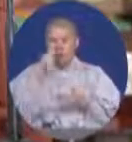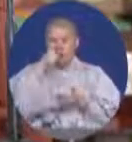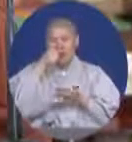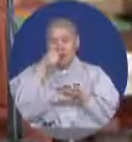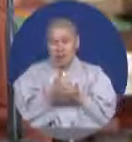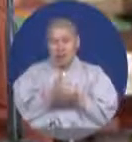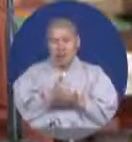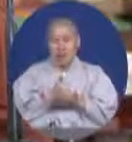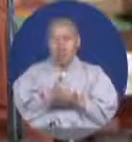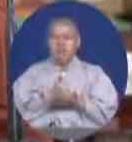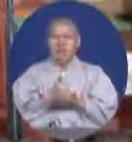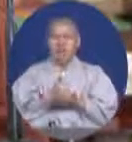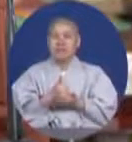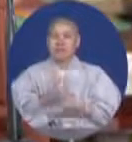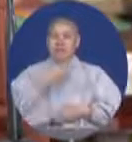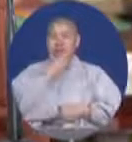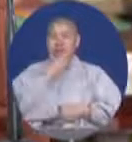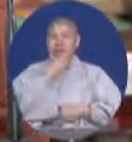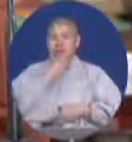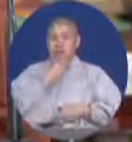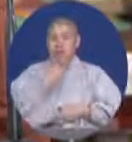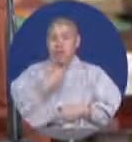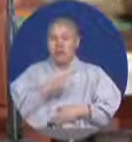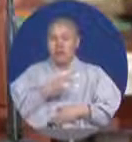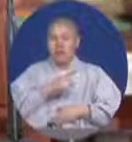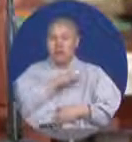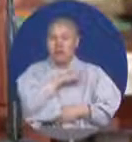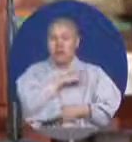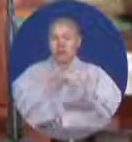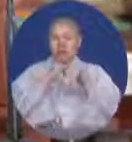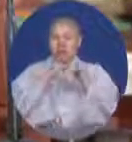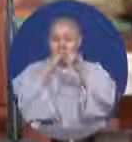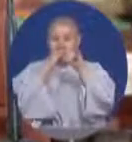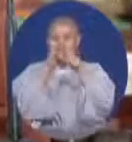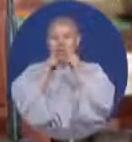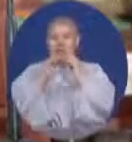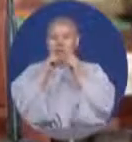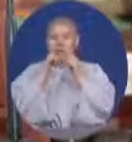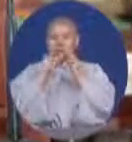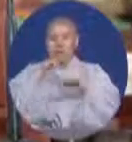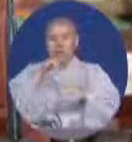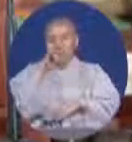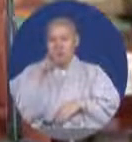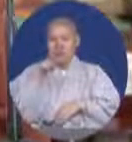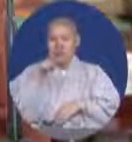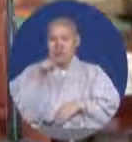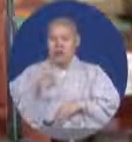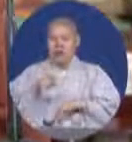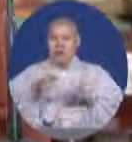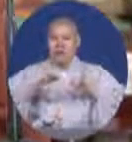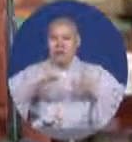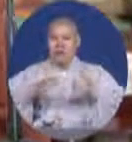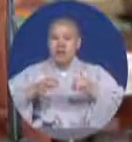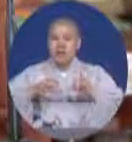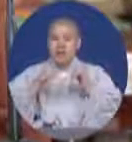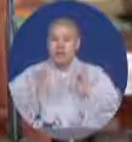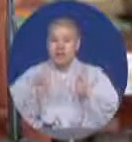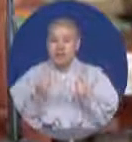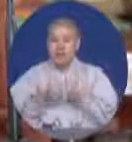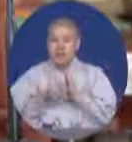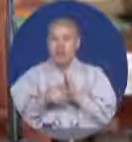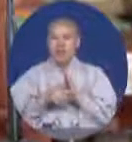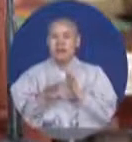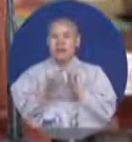복력이 가장 훌륭하다 이렇게 말씀을 했어요. 그래서 이 세상에 머물러서 인간